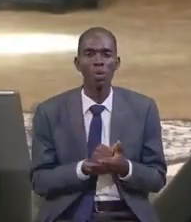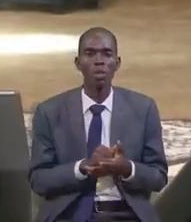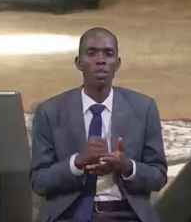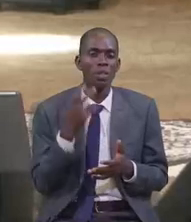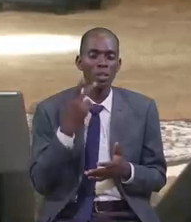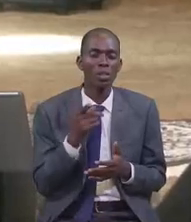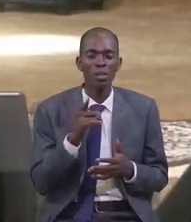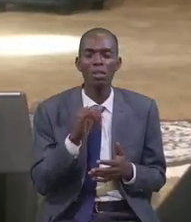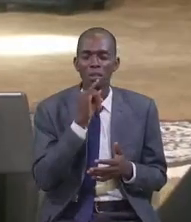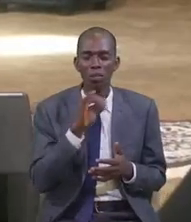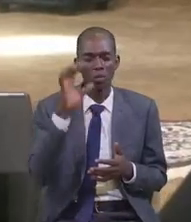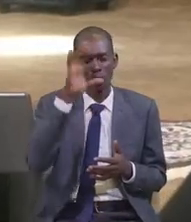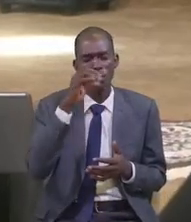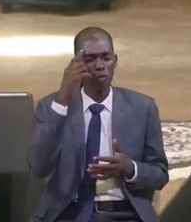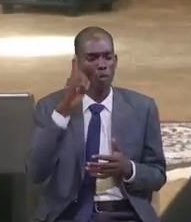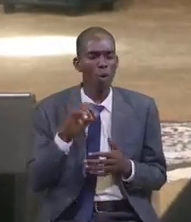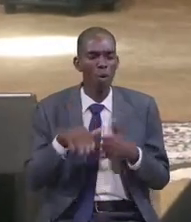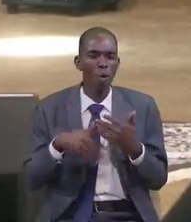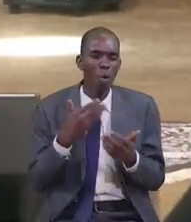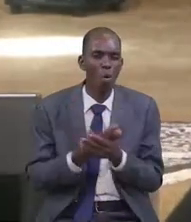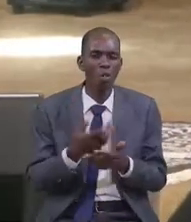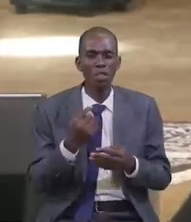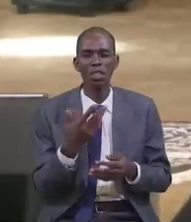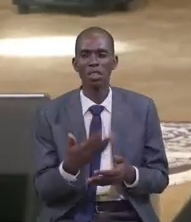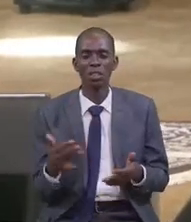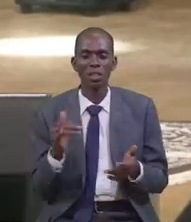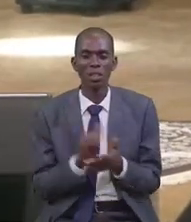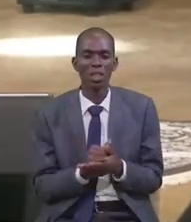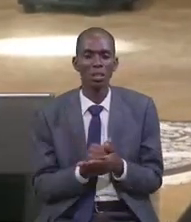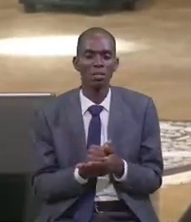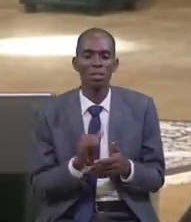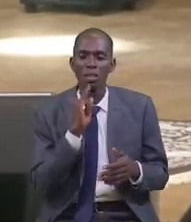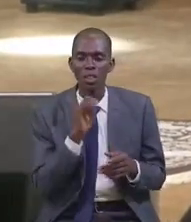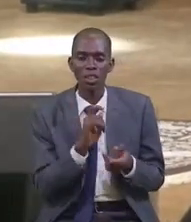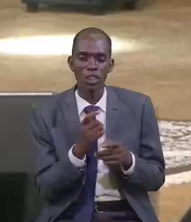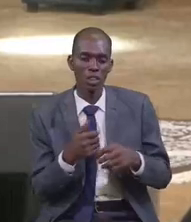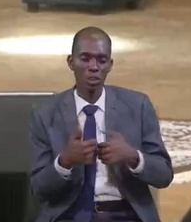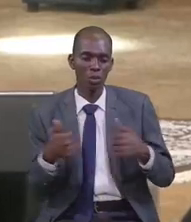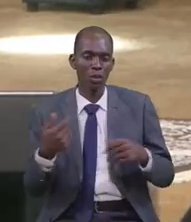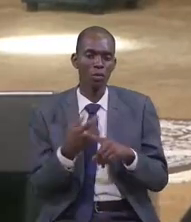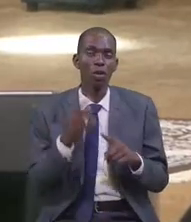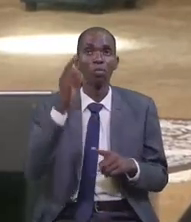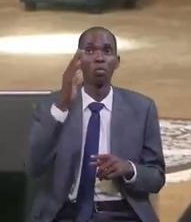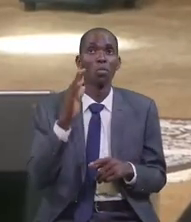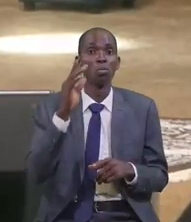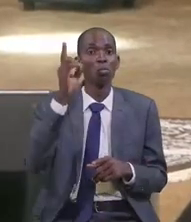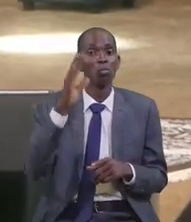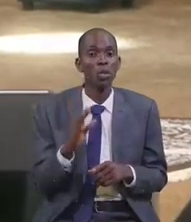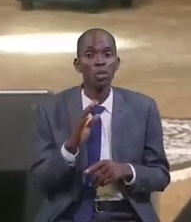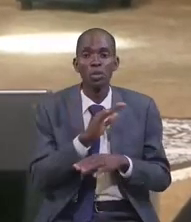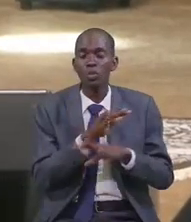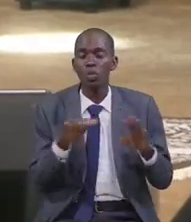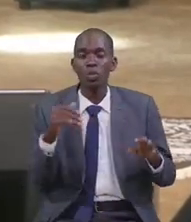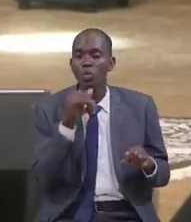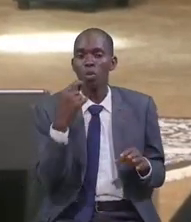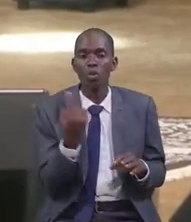regarde toutes les manœuvres faites dans le cœur. Dieu dit qu'il ne regarde pas seulement l'apparence. C'est bon de